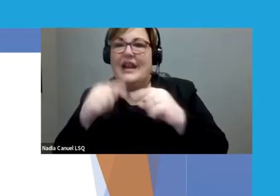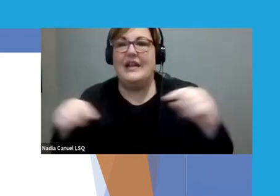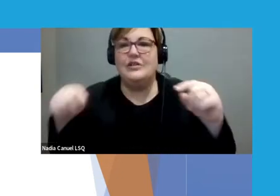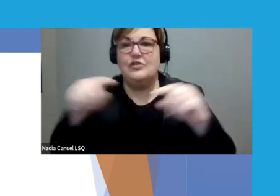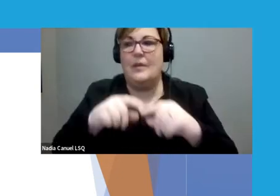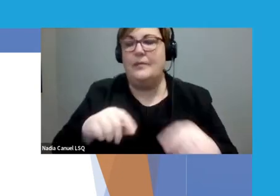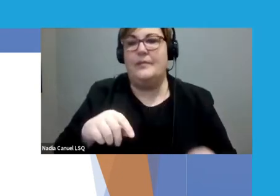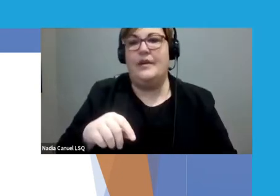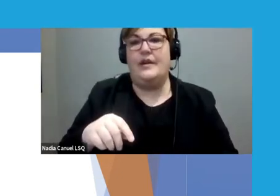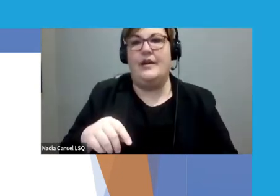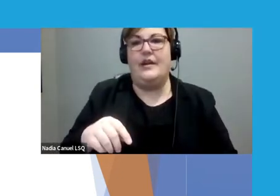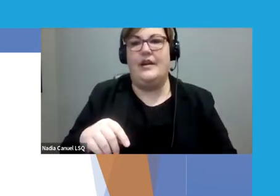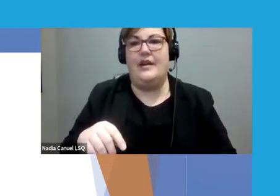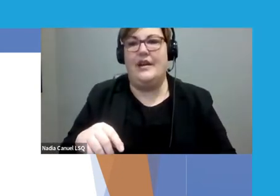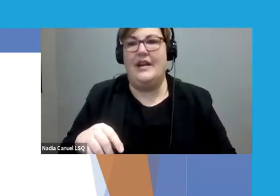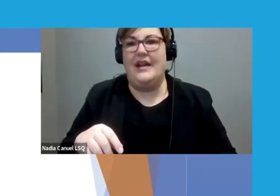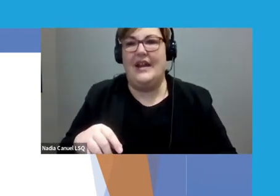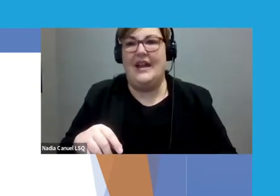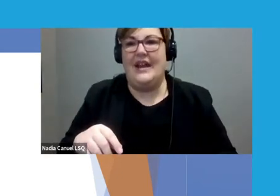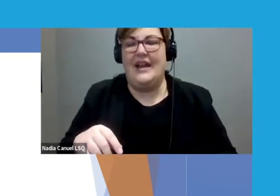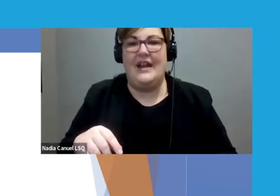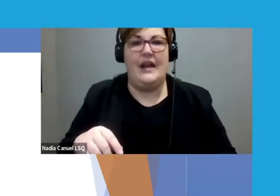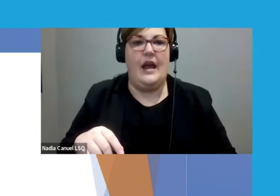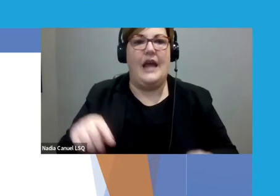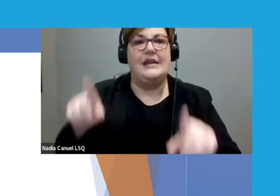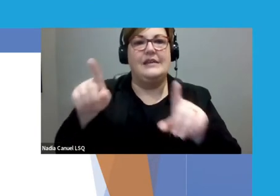Le barrière devient souvent plus flou.